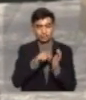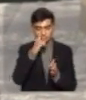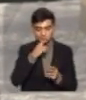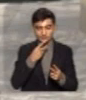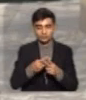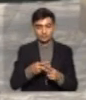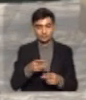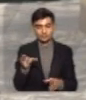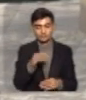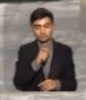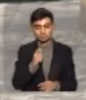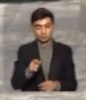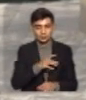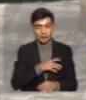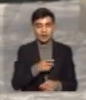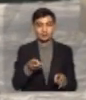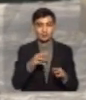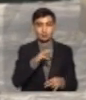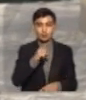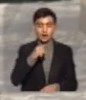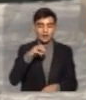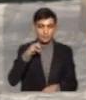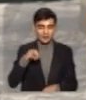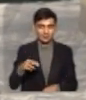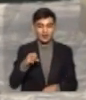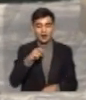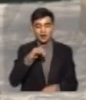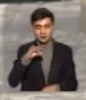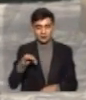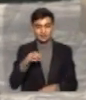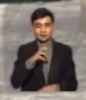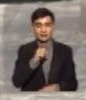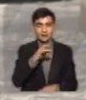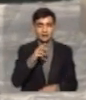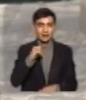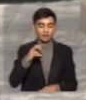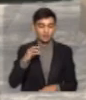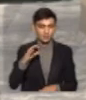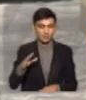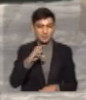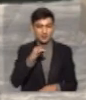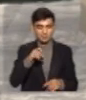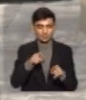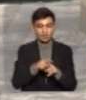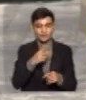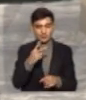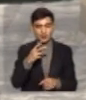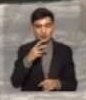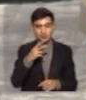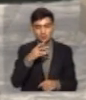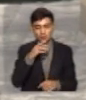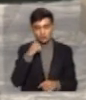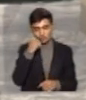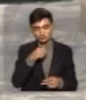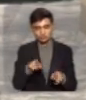жаза тағайындады, ал қалғандары Мұхаммед Алиевтер мен жағы Салқанов бейітке жағы 2 жылдан